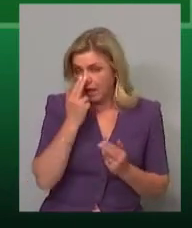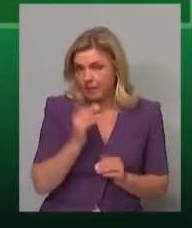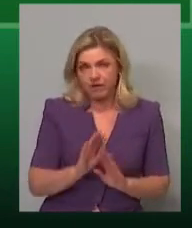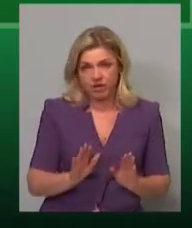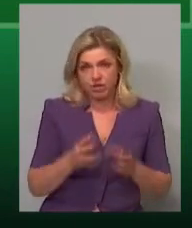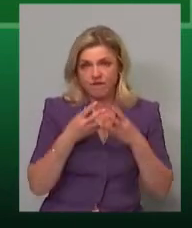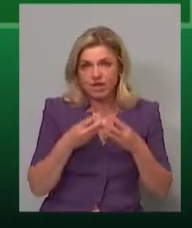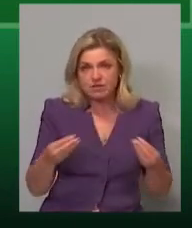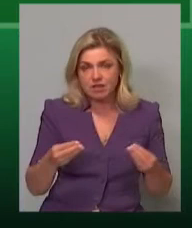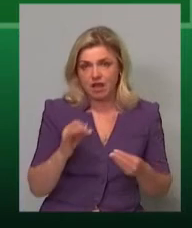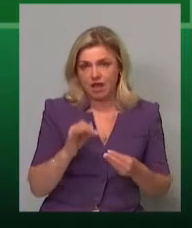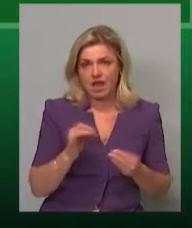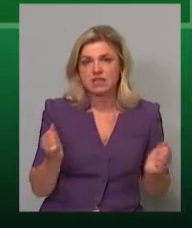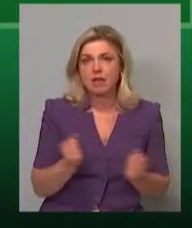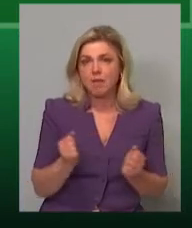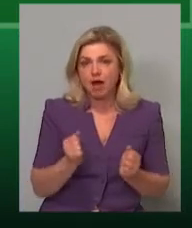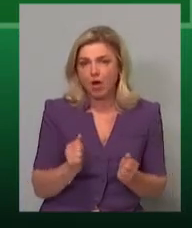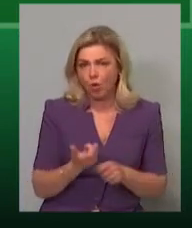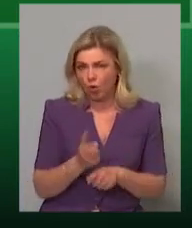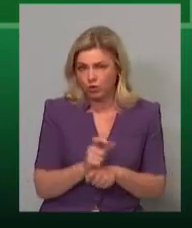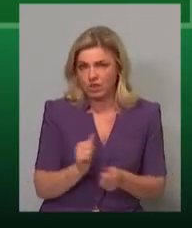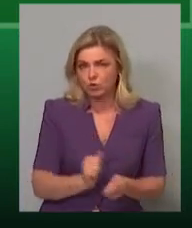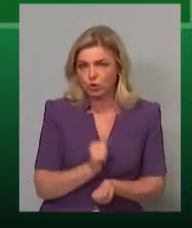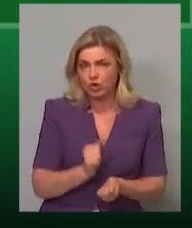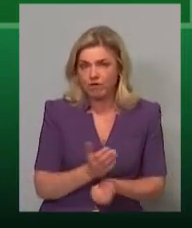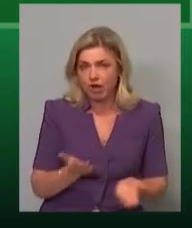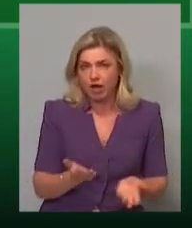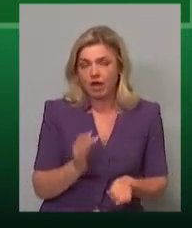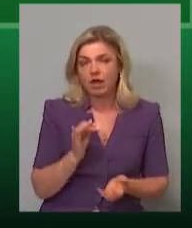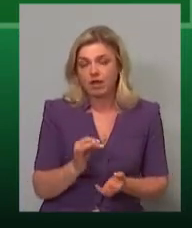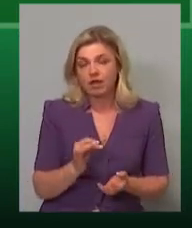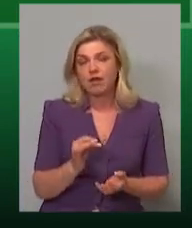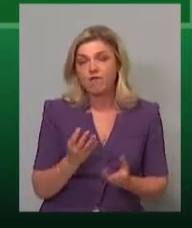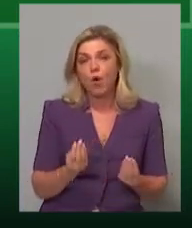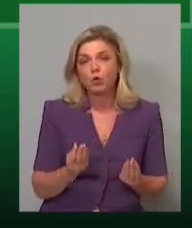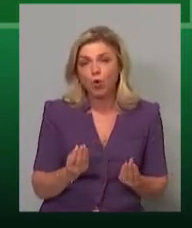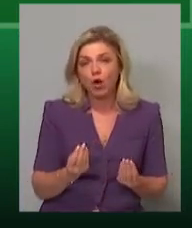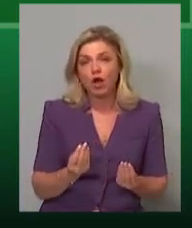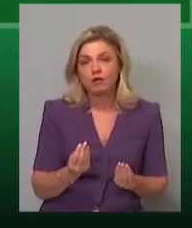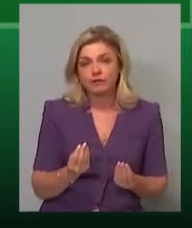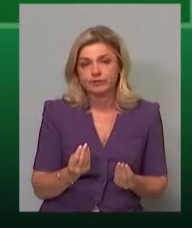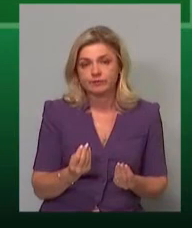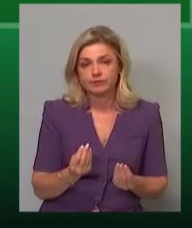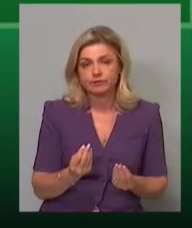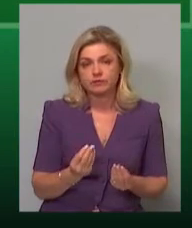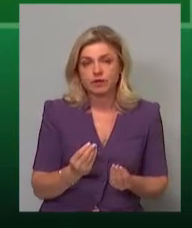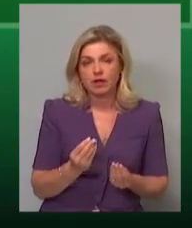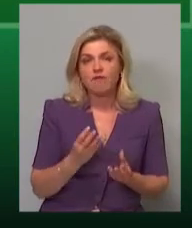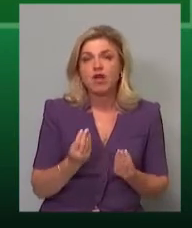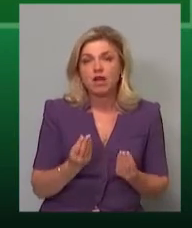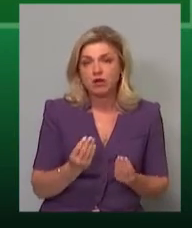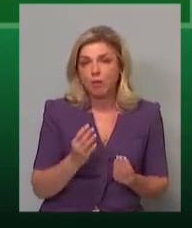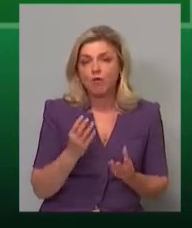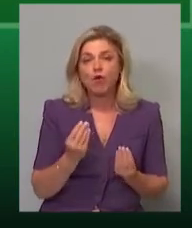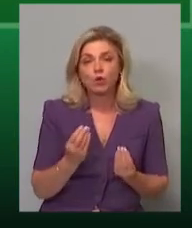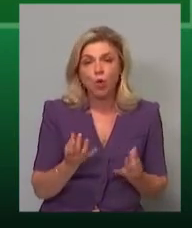нетипова зима, дуже засушлива. І, відповідно, волога накопичувалася у верхніх шарах ґрунту.